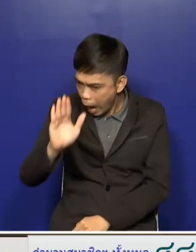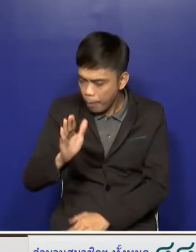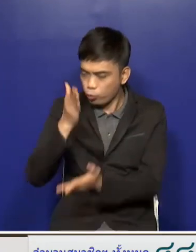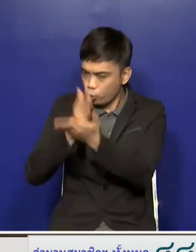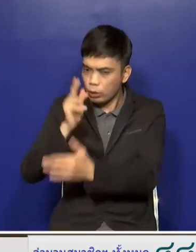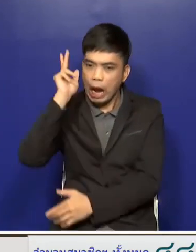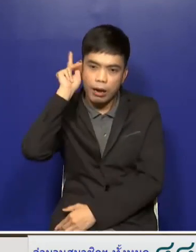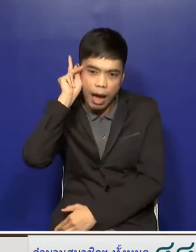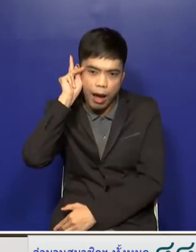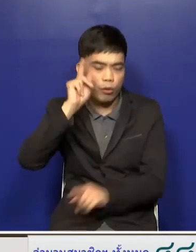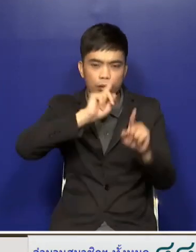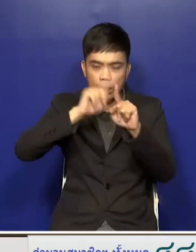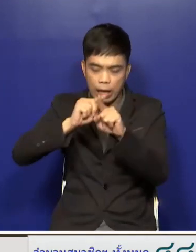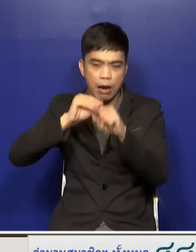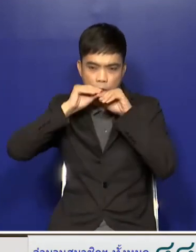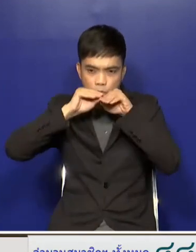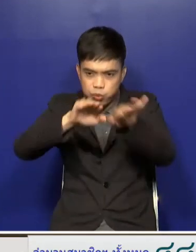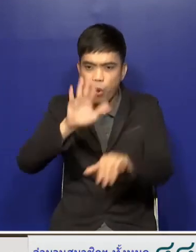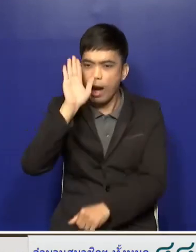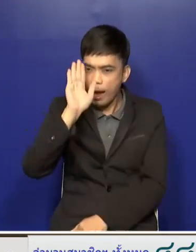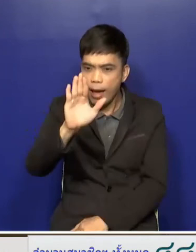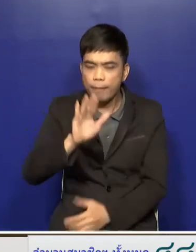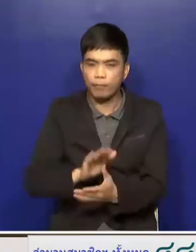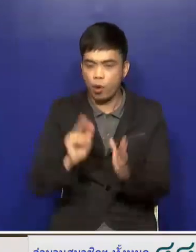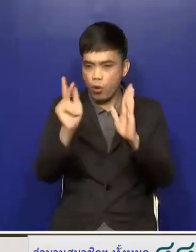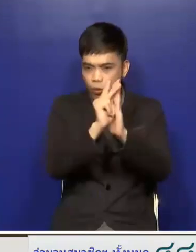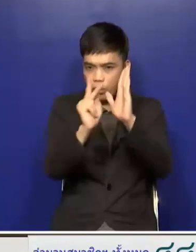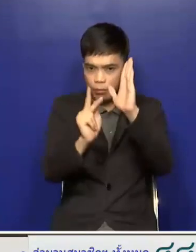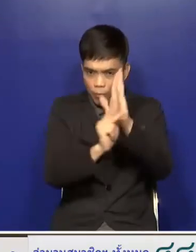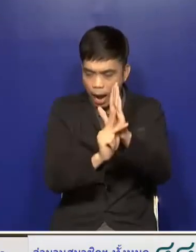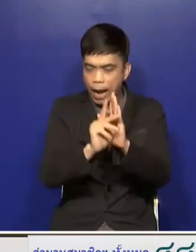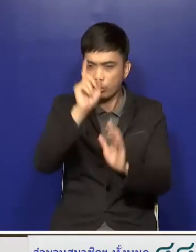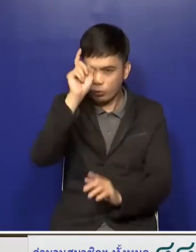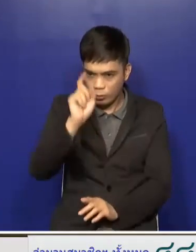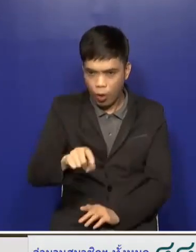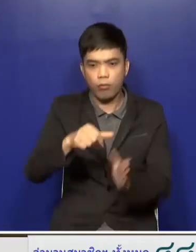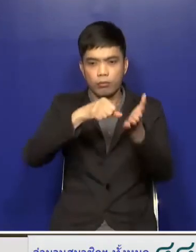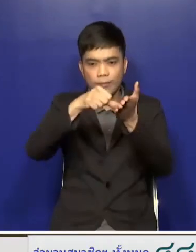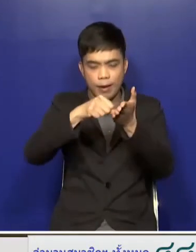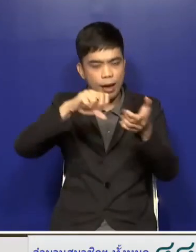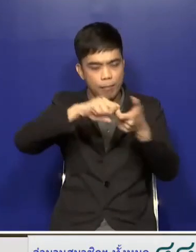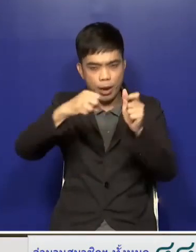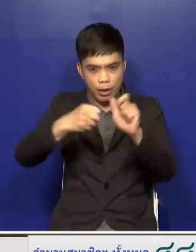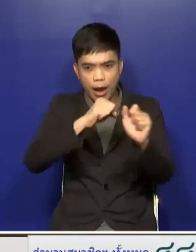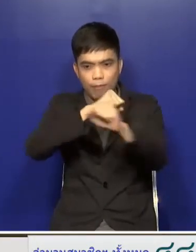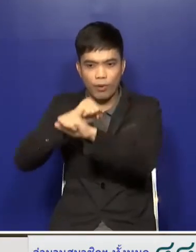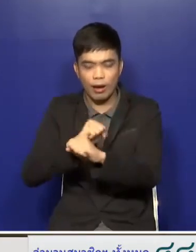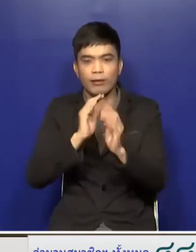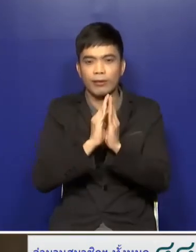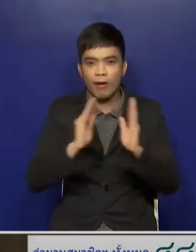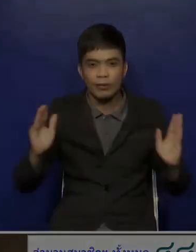เตะ การลงข่าวพเบียนี้คร ธรมทานครับกดหมายต้องออกครับ สปลายแห่งนี้ต้องแก้กดหมายครั ธรมทาน ขอบคุครับ